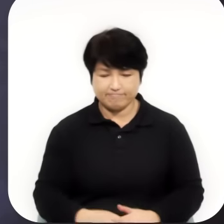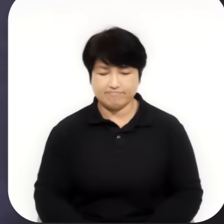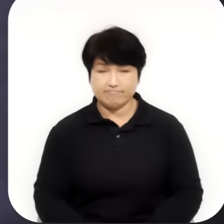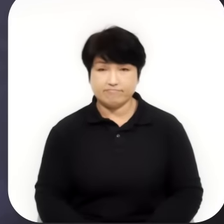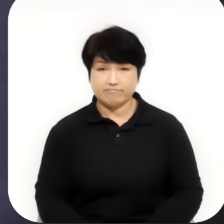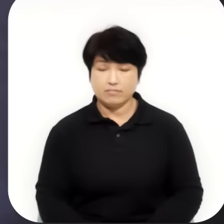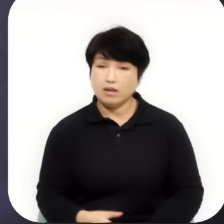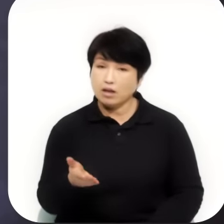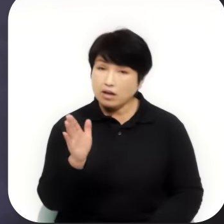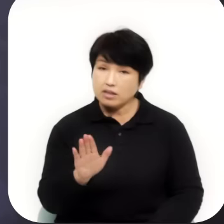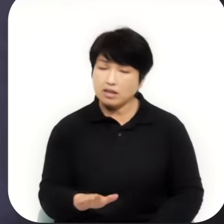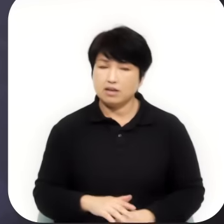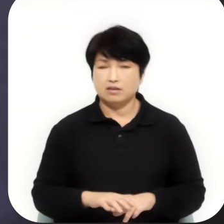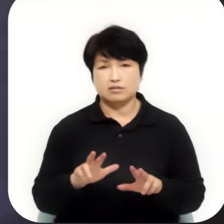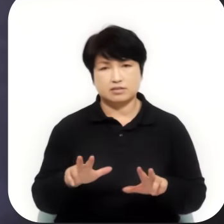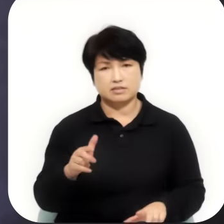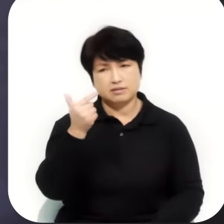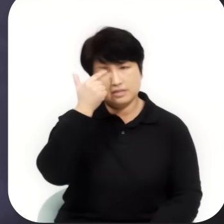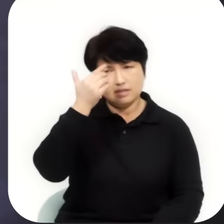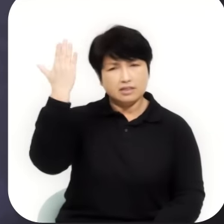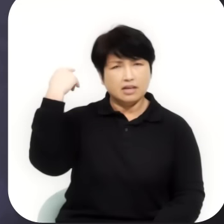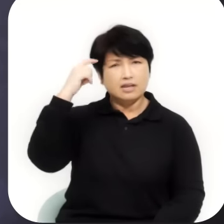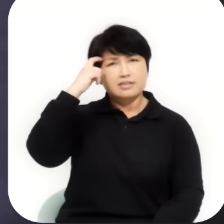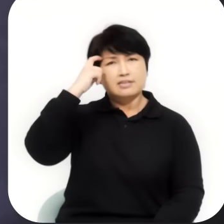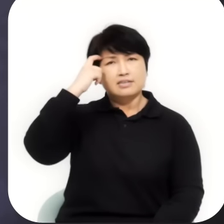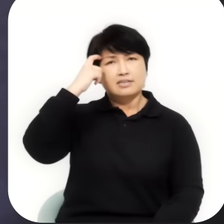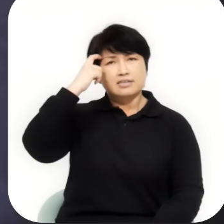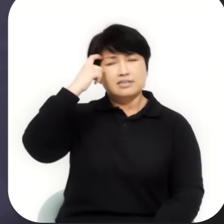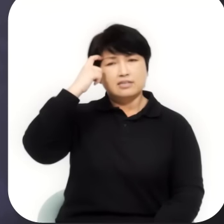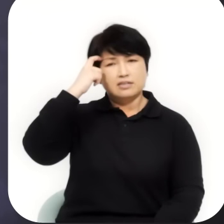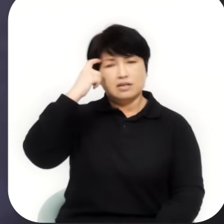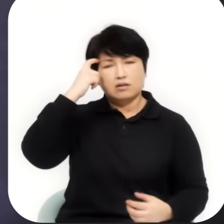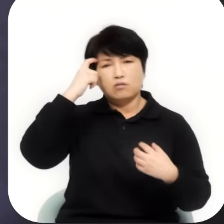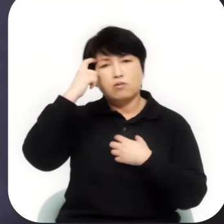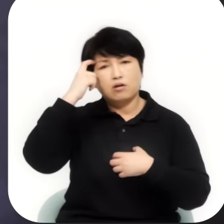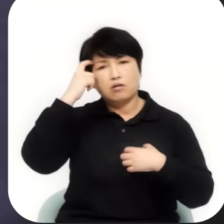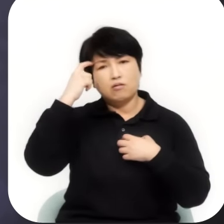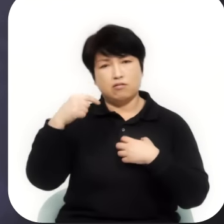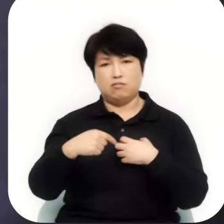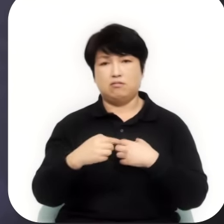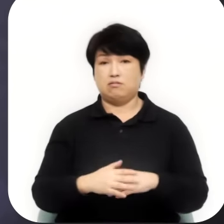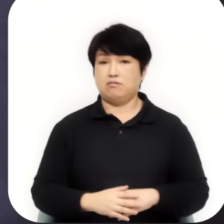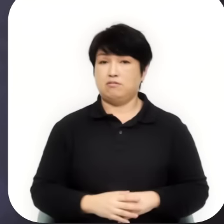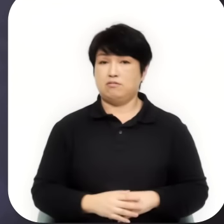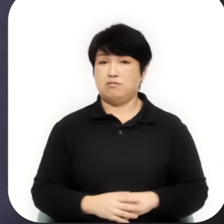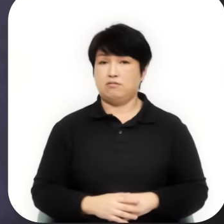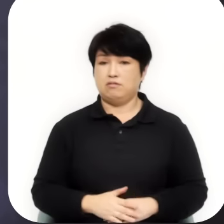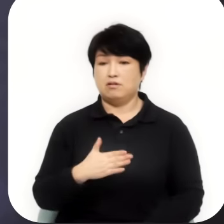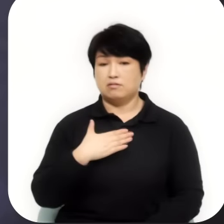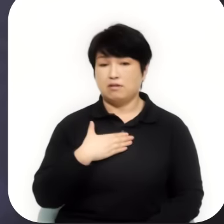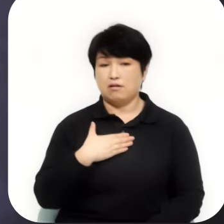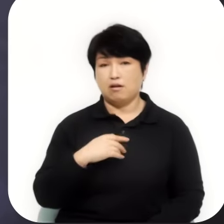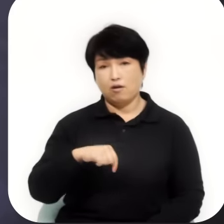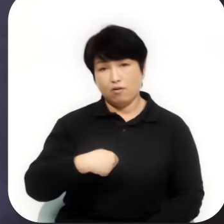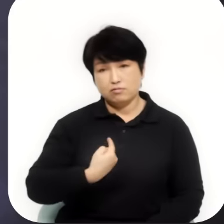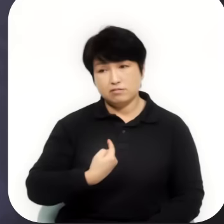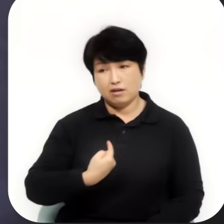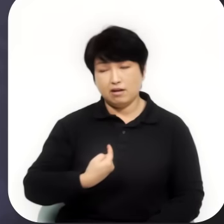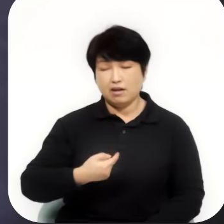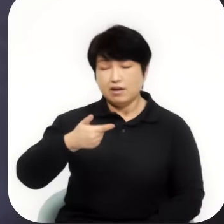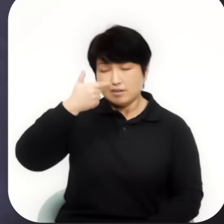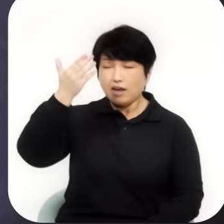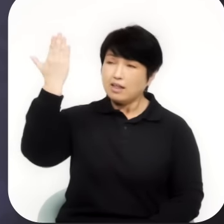그렇습니다. 그런데 지금 옛날 기억을 하면 괴로워진다는 거예요. 그러니까 나는 옛날 기억을 하고 혼자서